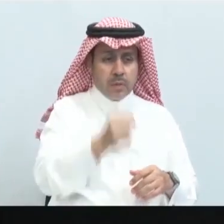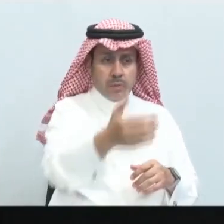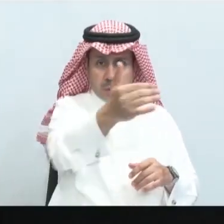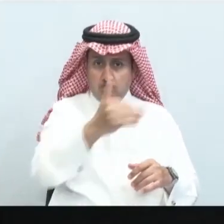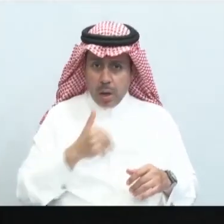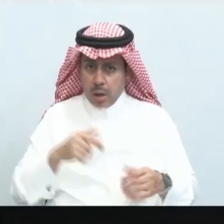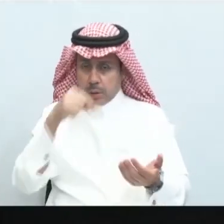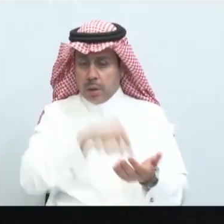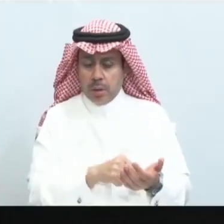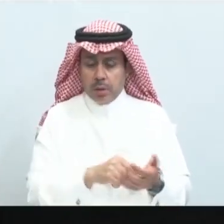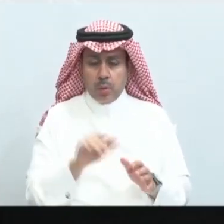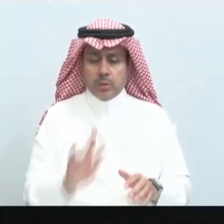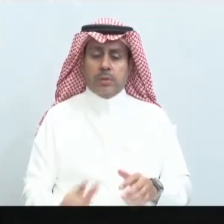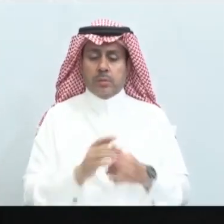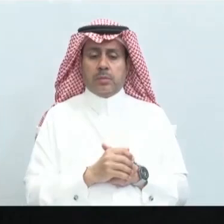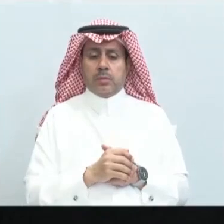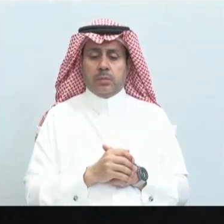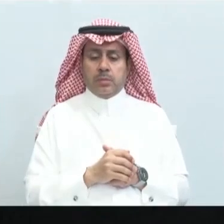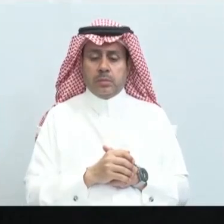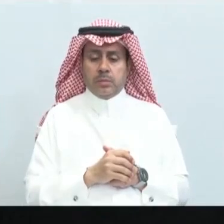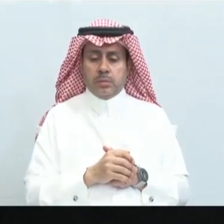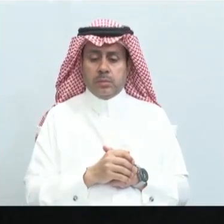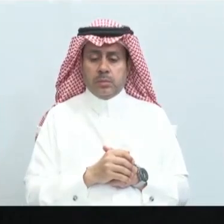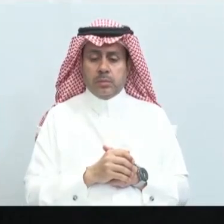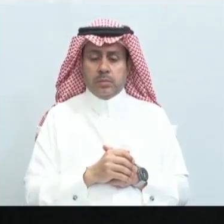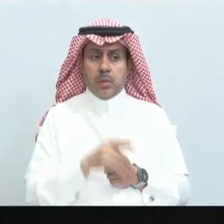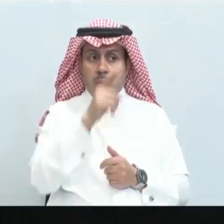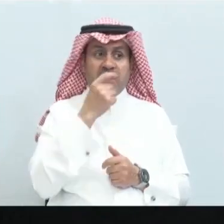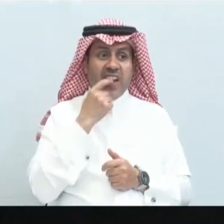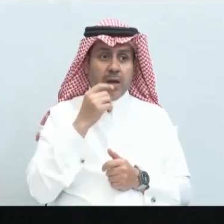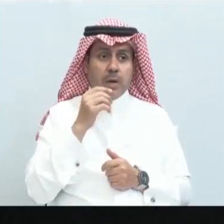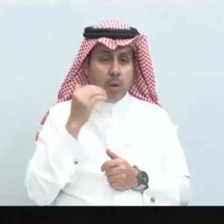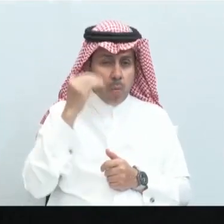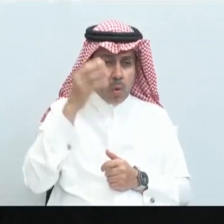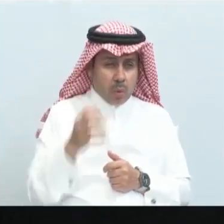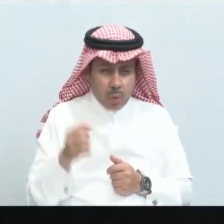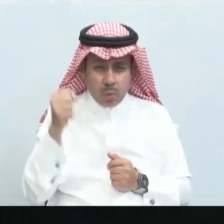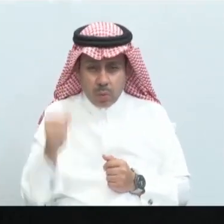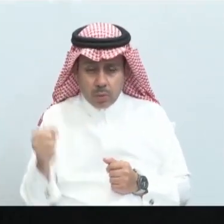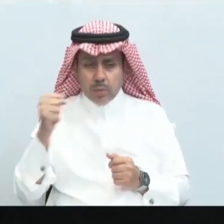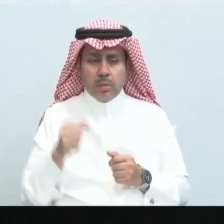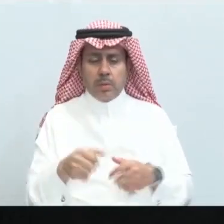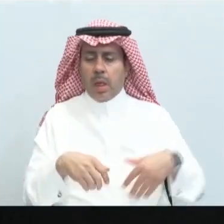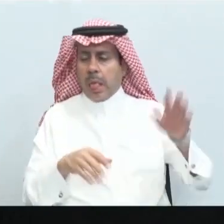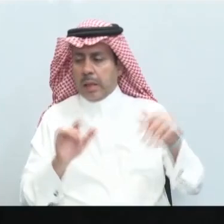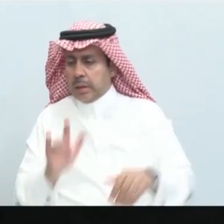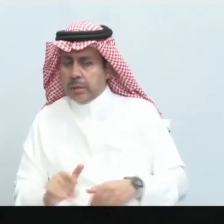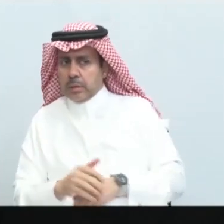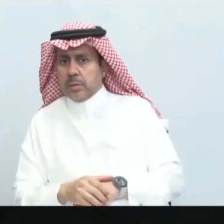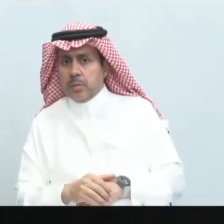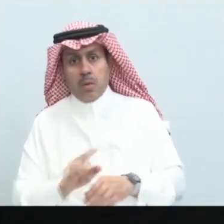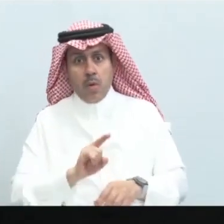او ولد او فتاه صغيره استطيع ان اجلس في اي مكان وهذا كبير السن يحتاج الى مكان مهيا له فانني